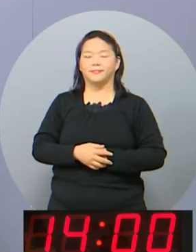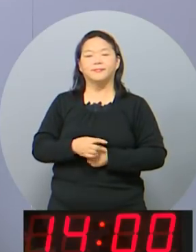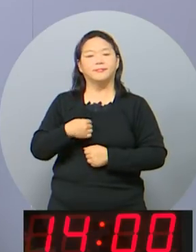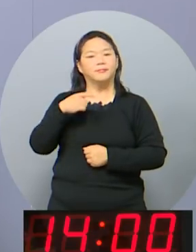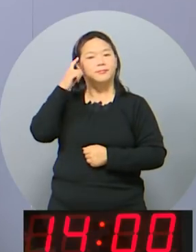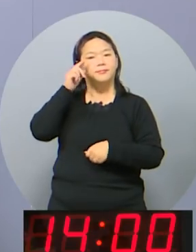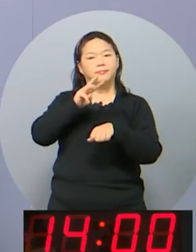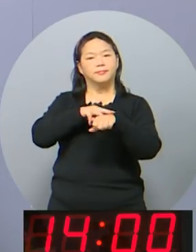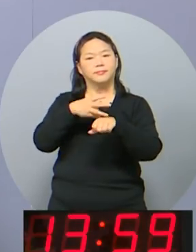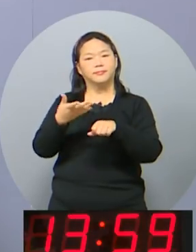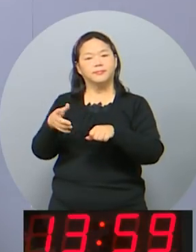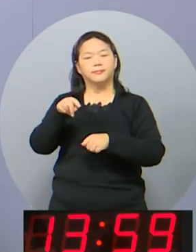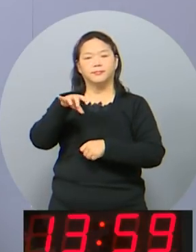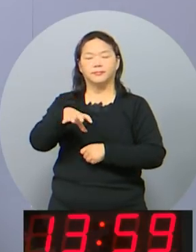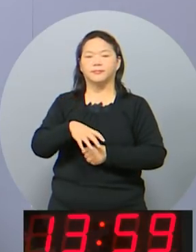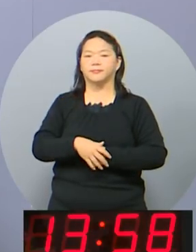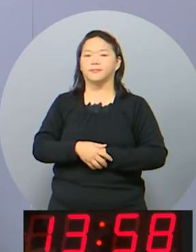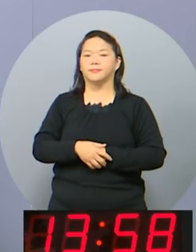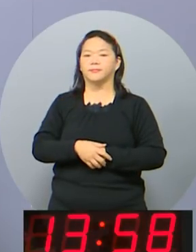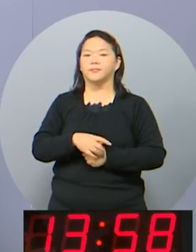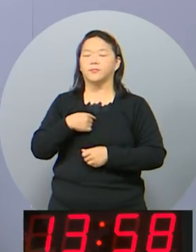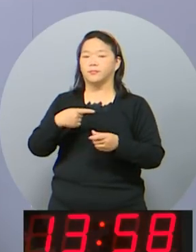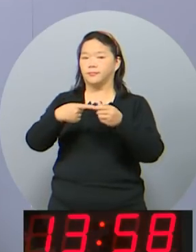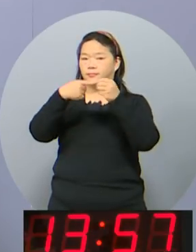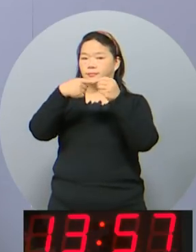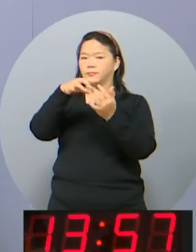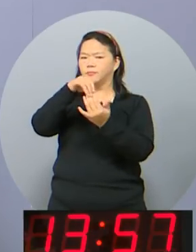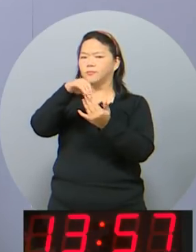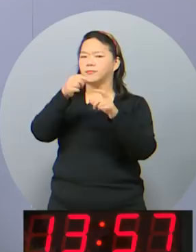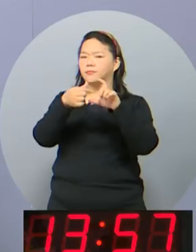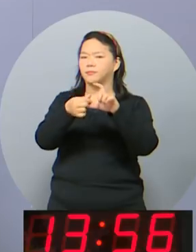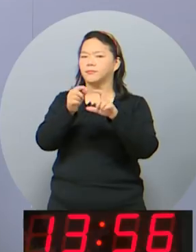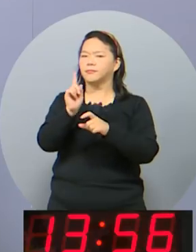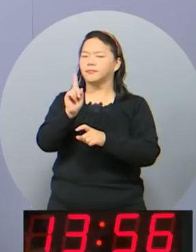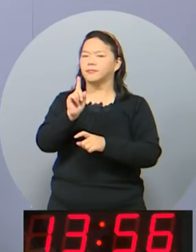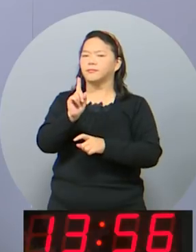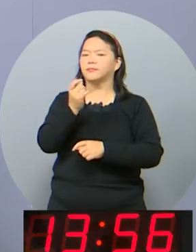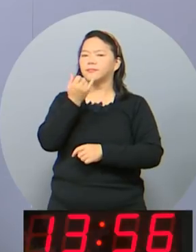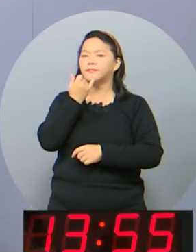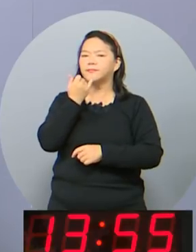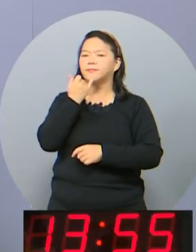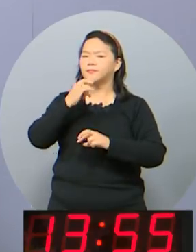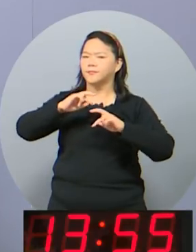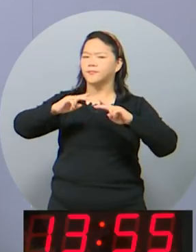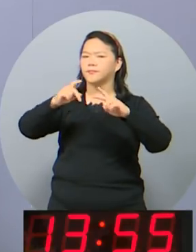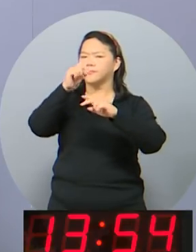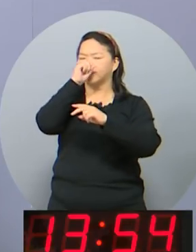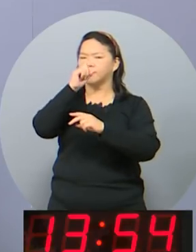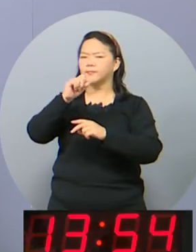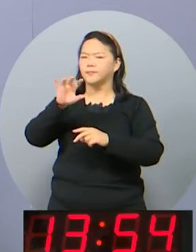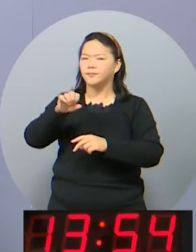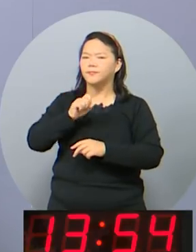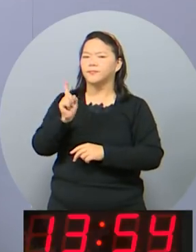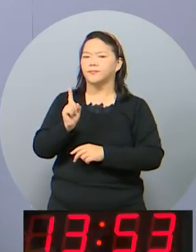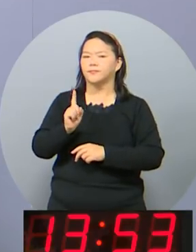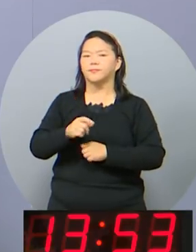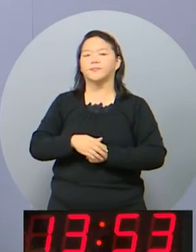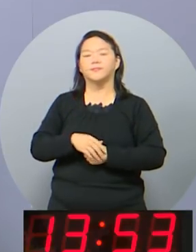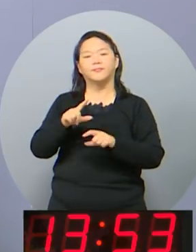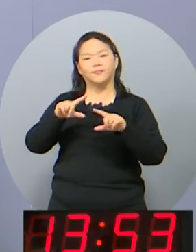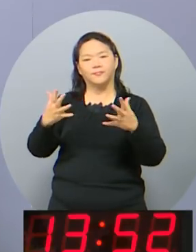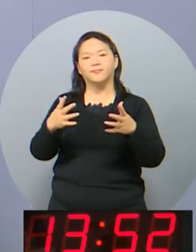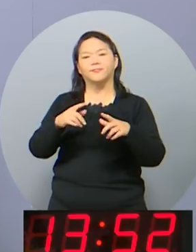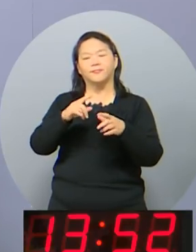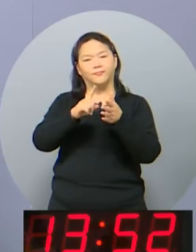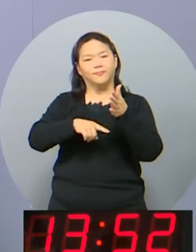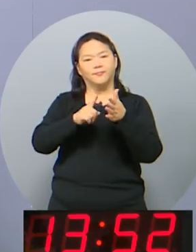淡水地区呢，北安地区，我们第一选区到底有哪些东西值得我们要去改善、去争取的呢？那我大概简单